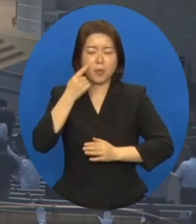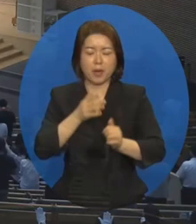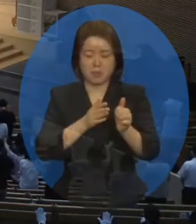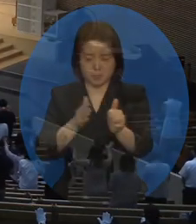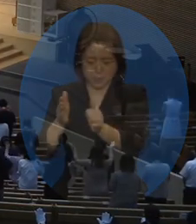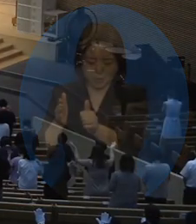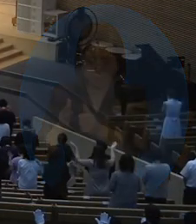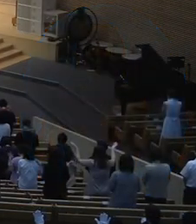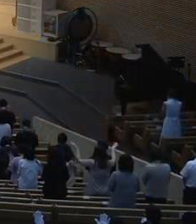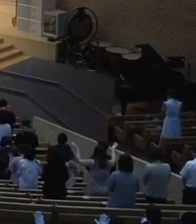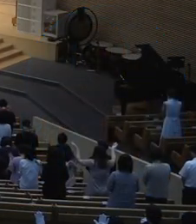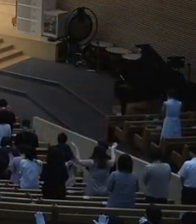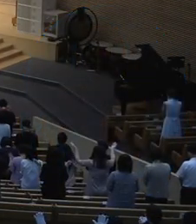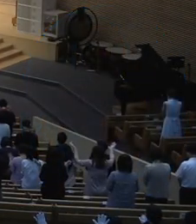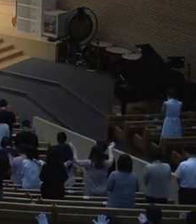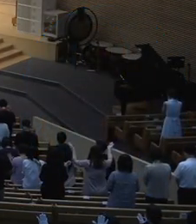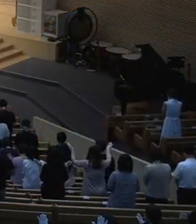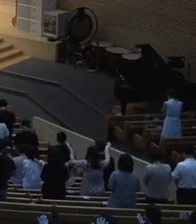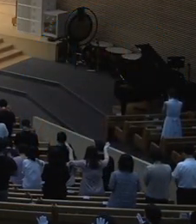주여,